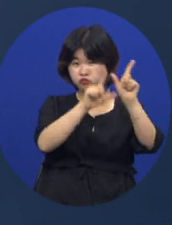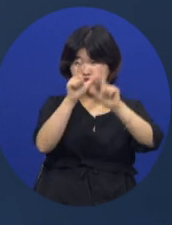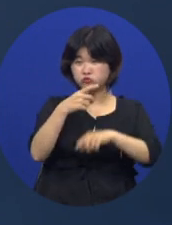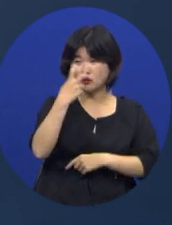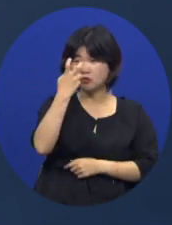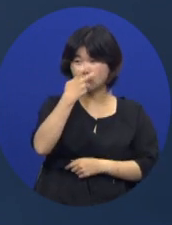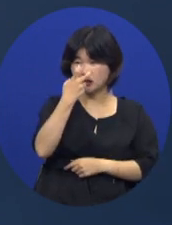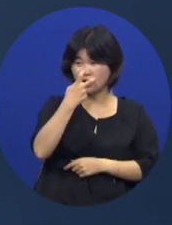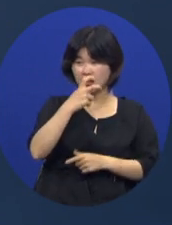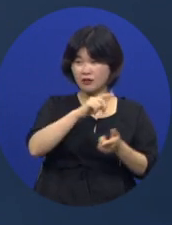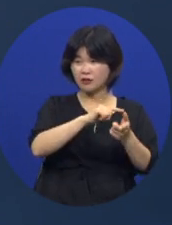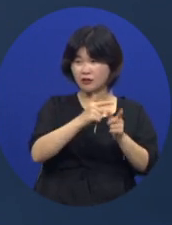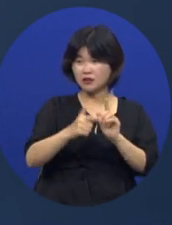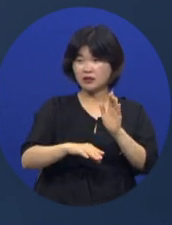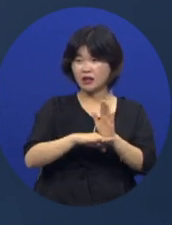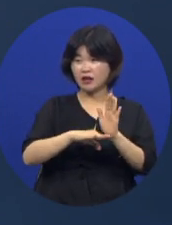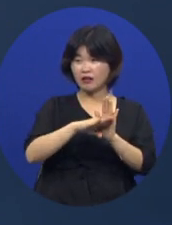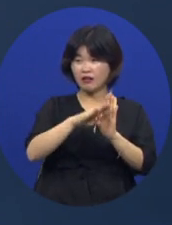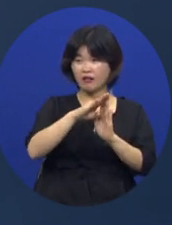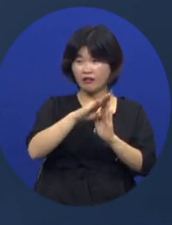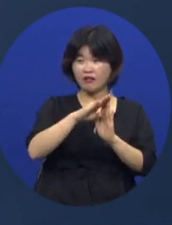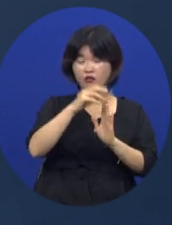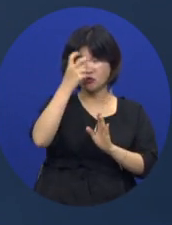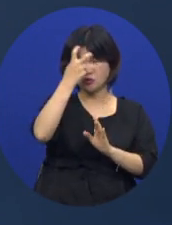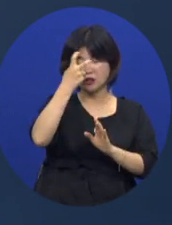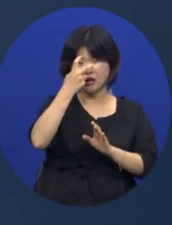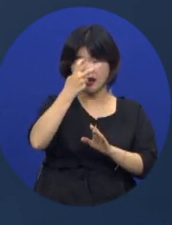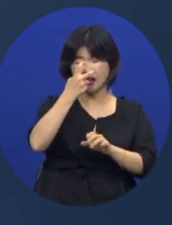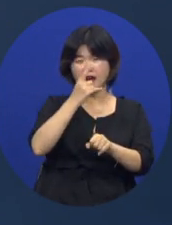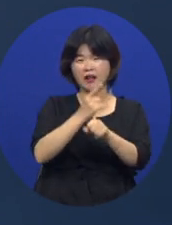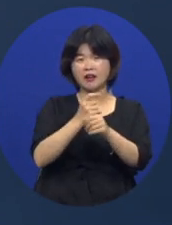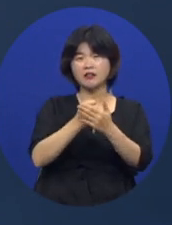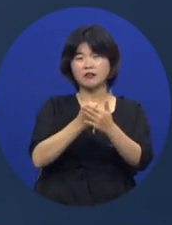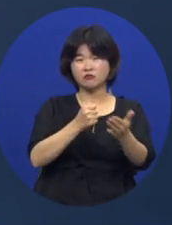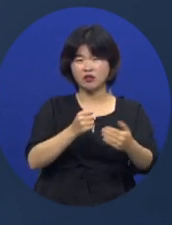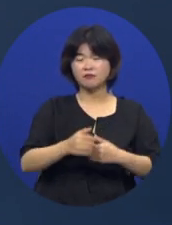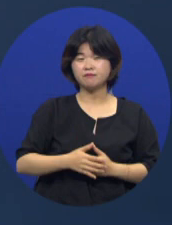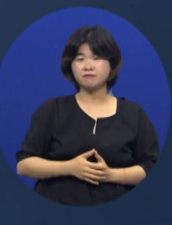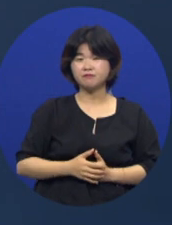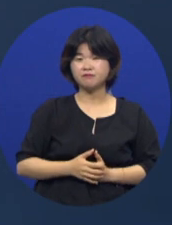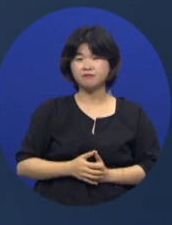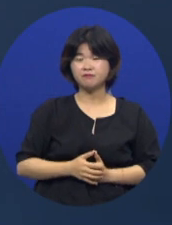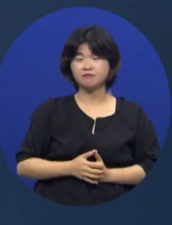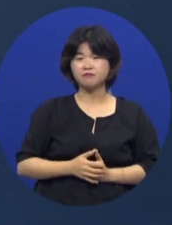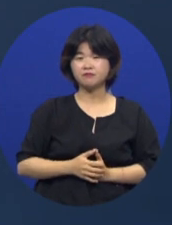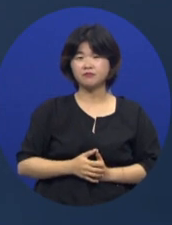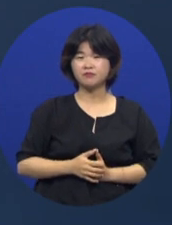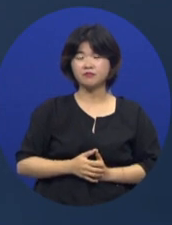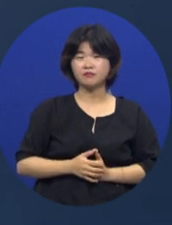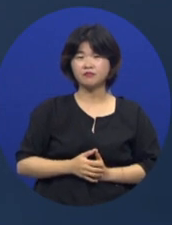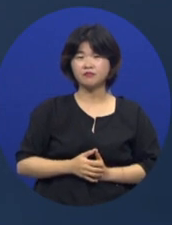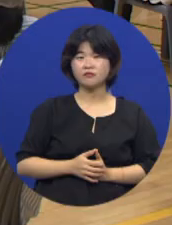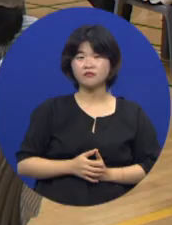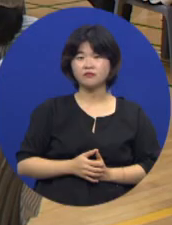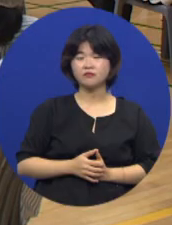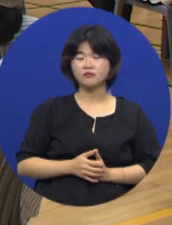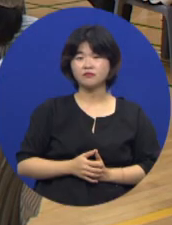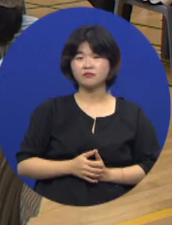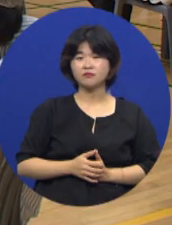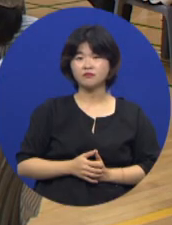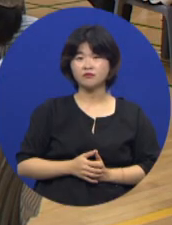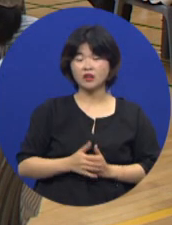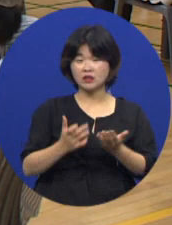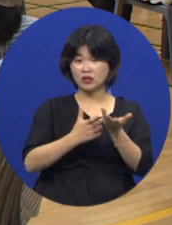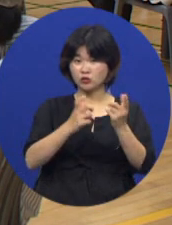그 아래에 실험에서도 여러 어 단계에 걸쳐서 이 전차를 했기 때문에